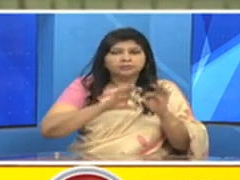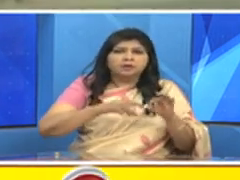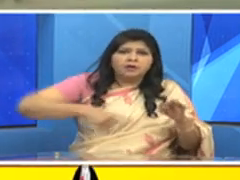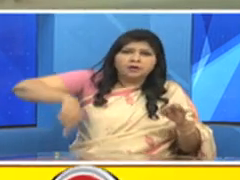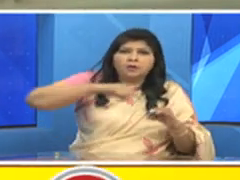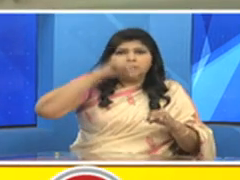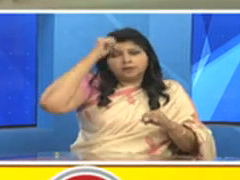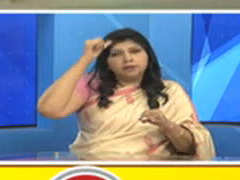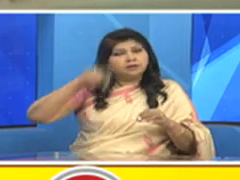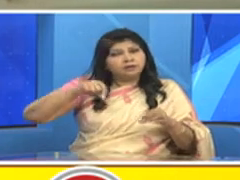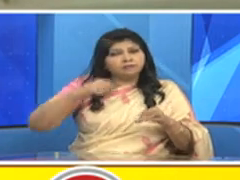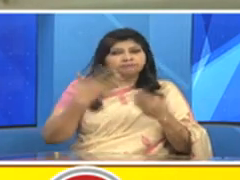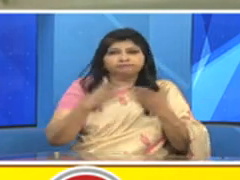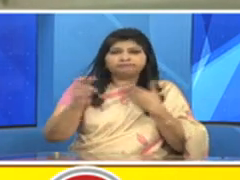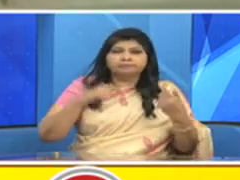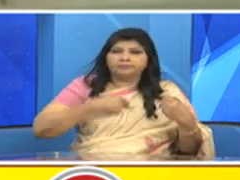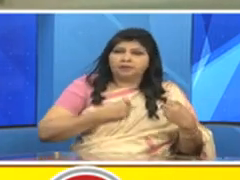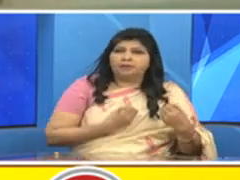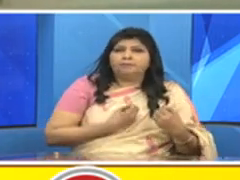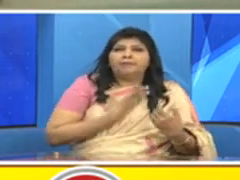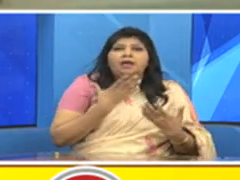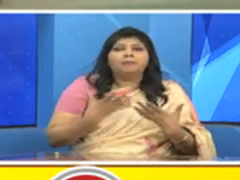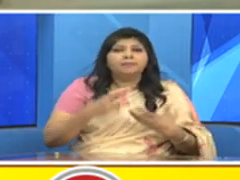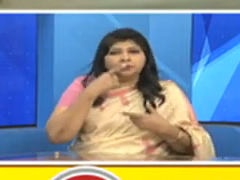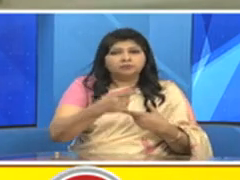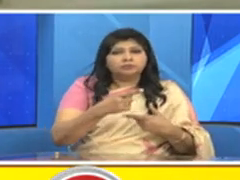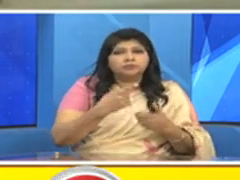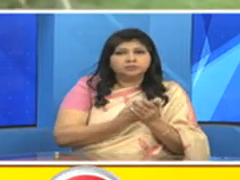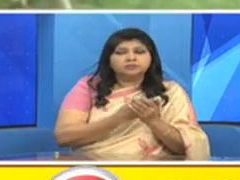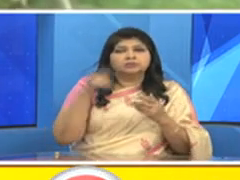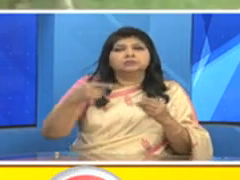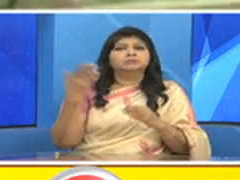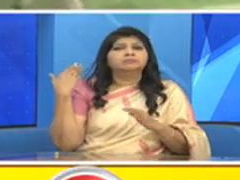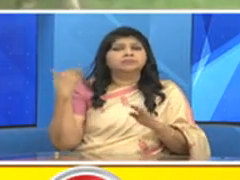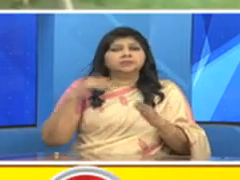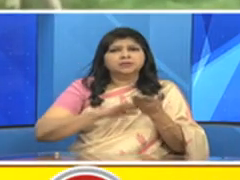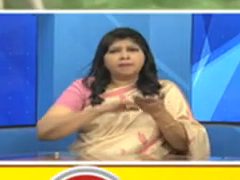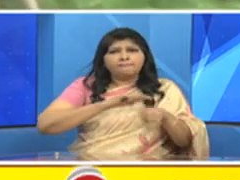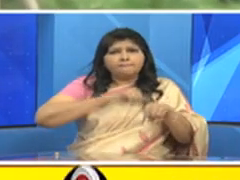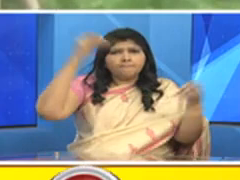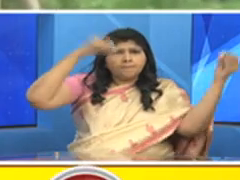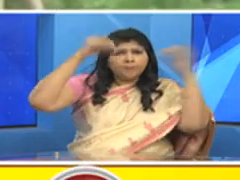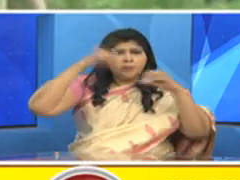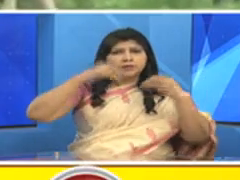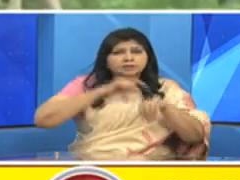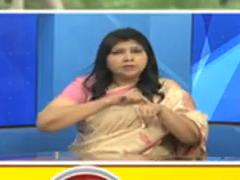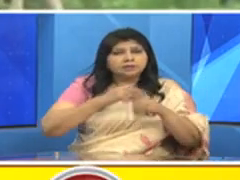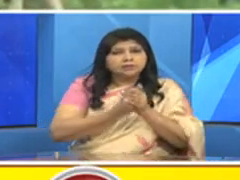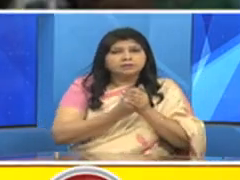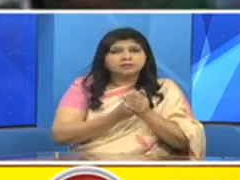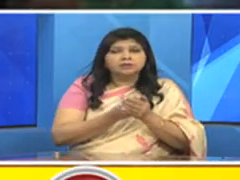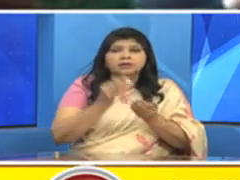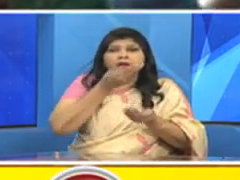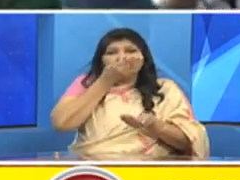में चल रहे हैं। मुझे यह कहते हुए बहुत खुशी हो रही है कि पिछले मानसून के समय शुरू किया गया जल